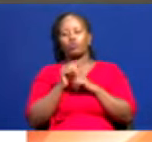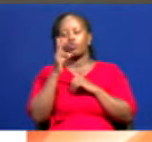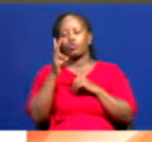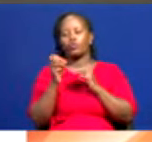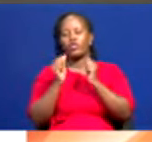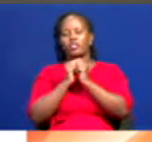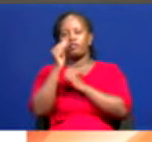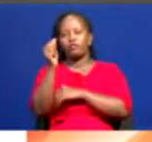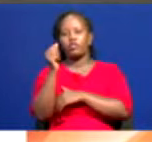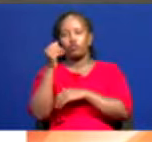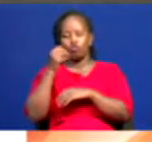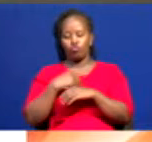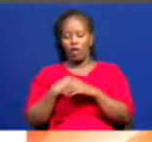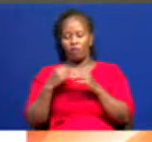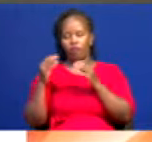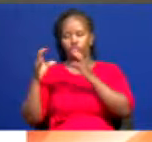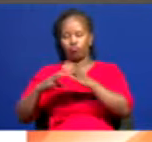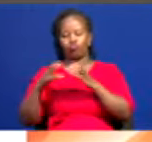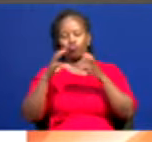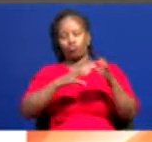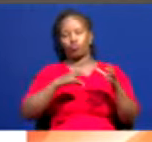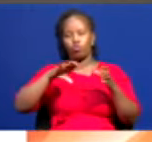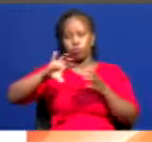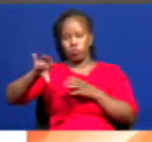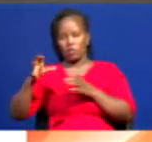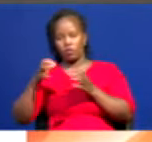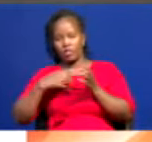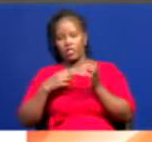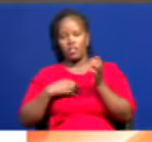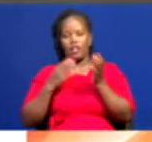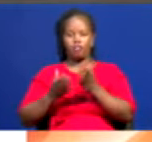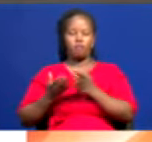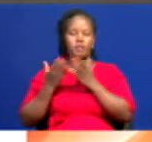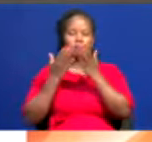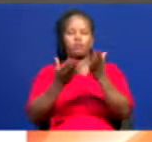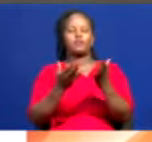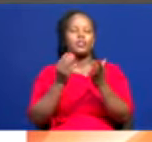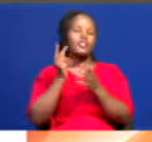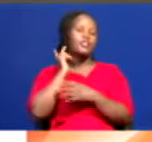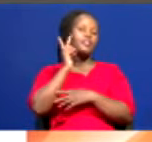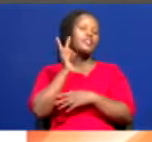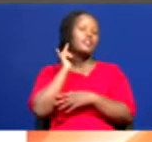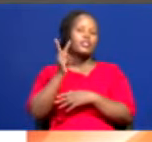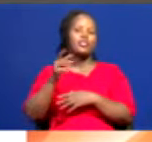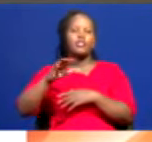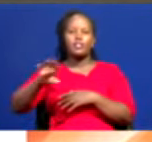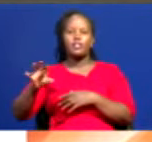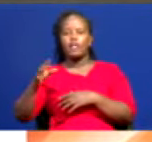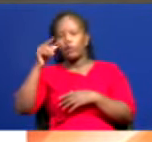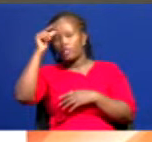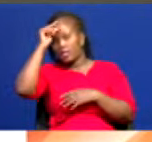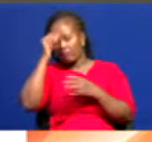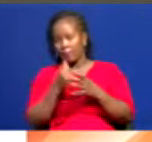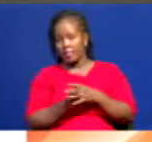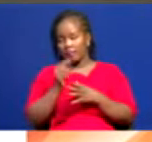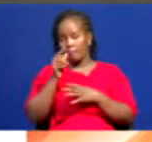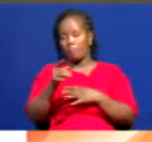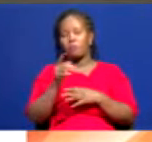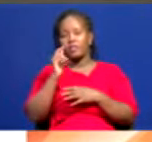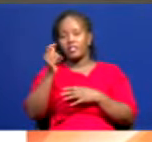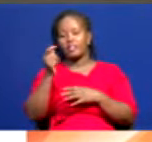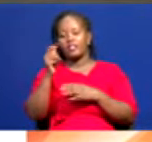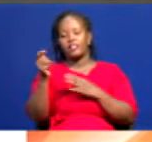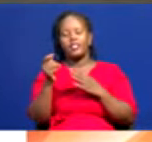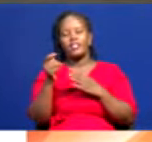za kaunti kwa makundi maalum imewasilishwa katika bunge la kaunti ya Kisii. Hoja hiyo iliyofadhiliwa na mwanachama wa bunge hilo